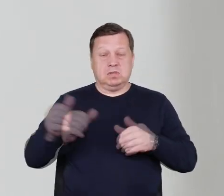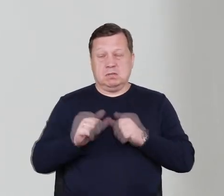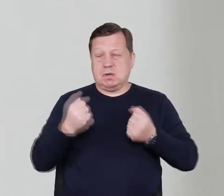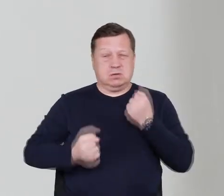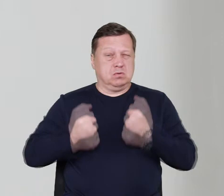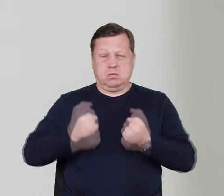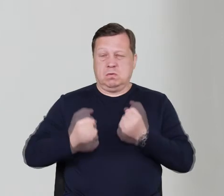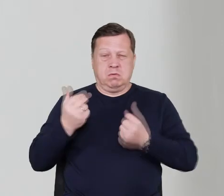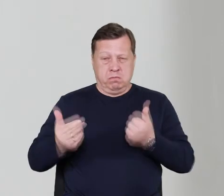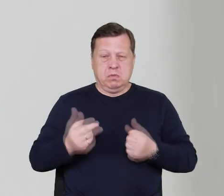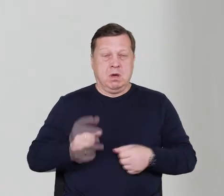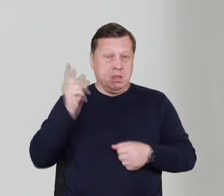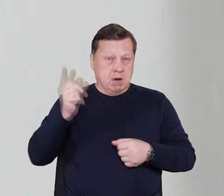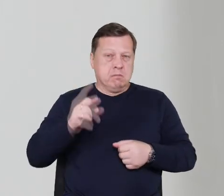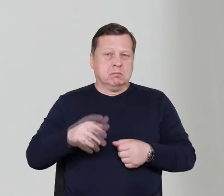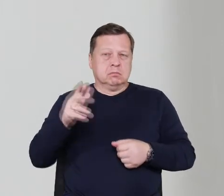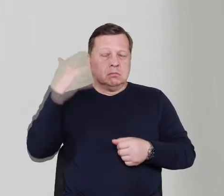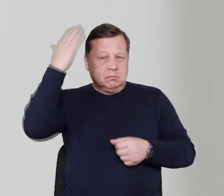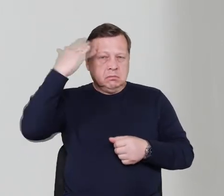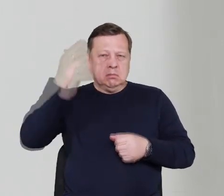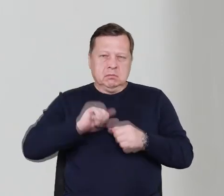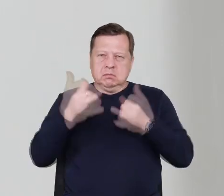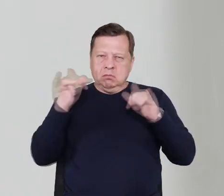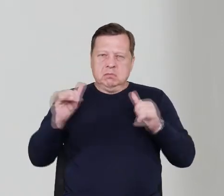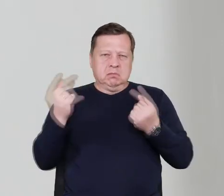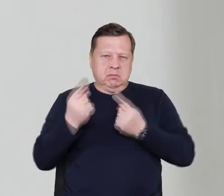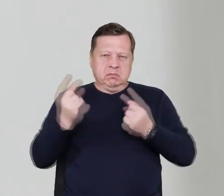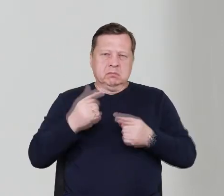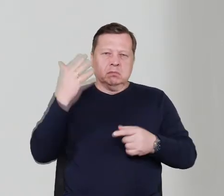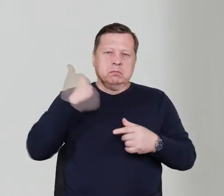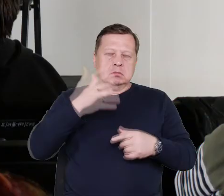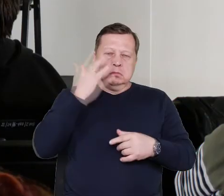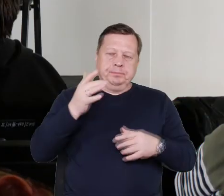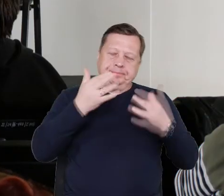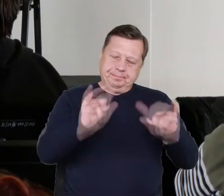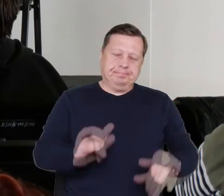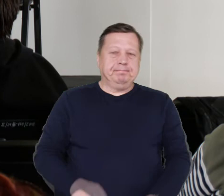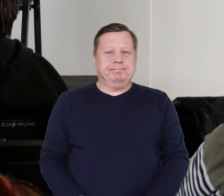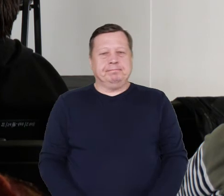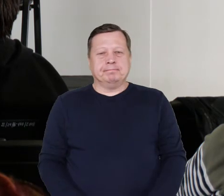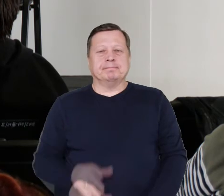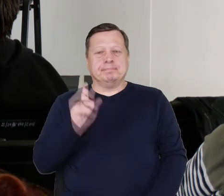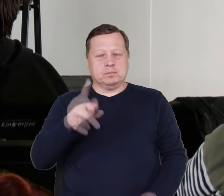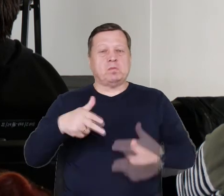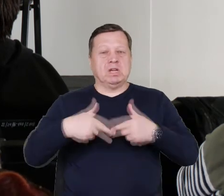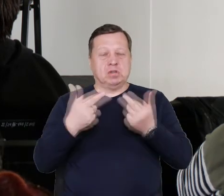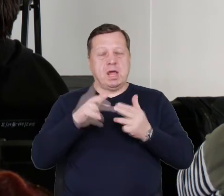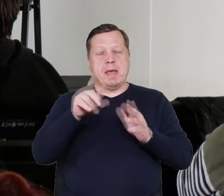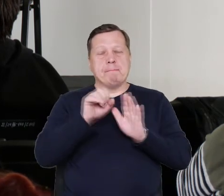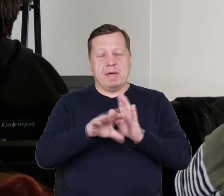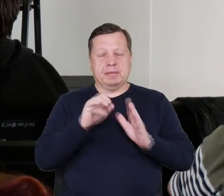dziennikarzy a tamta jest jeszcze zupełnie inna sytuacja niż gdzieś tym wszystkim Białoruś Skoro jesteśmy przy dziennikarzach i przy mediach chciałbym